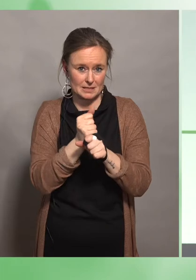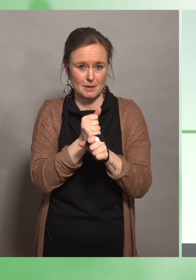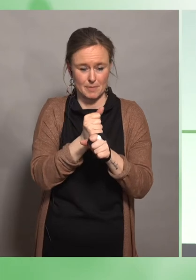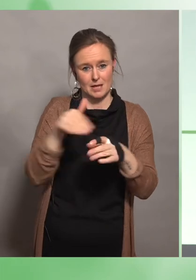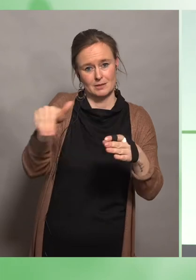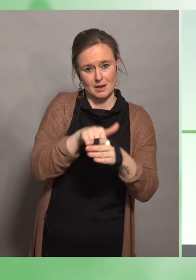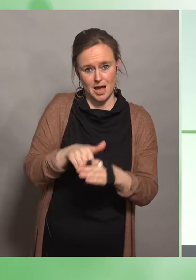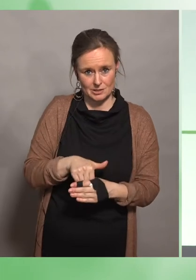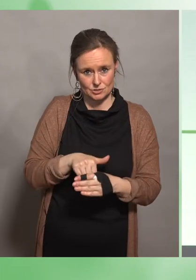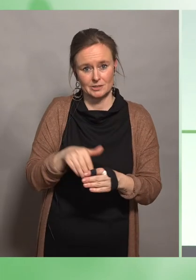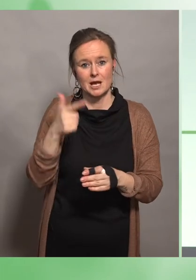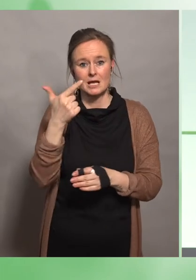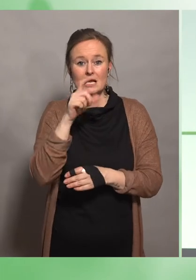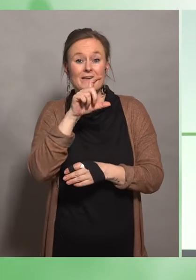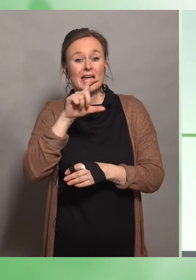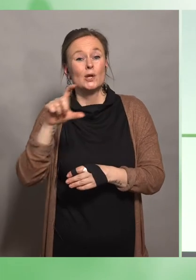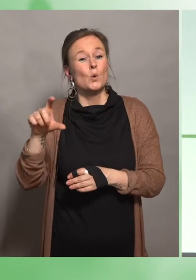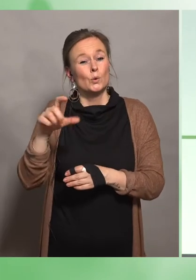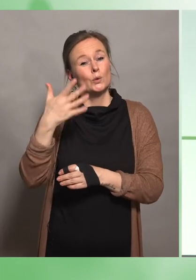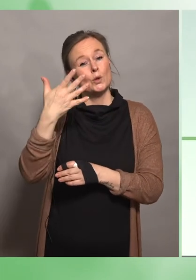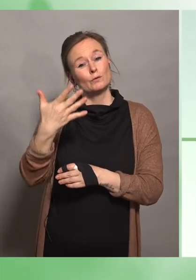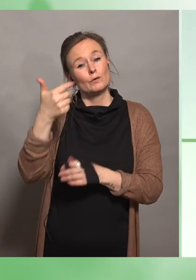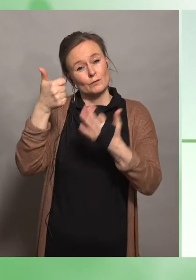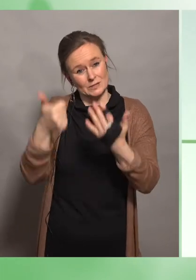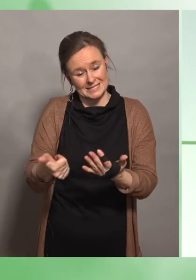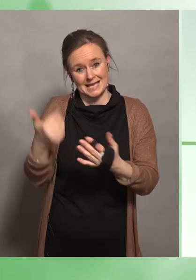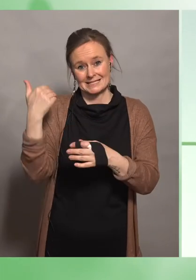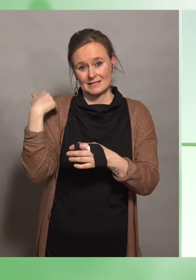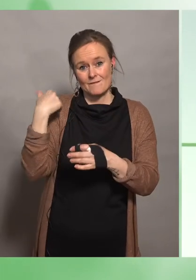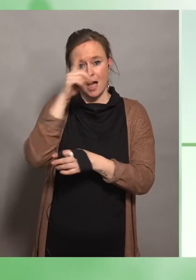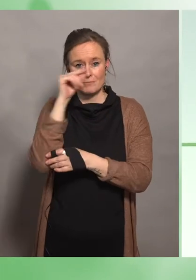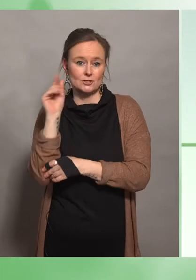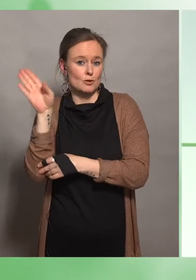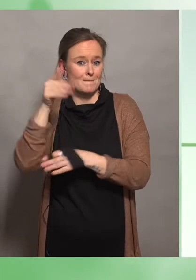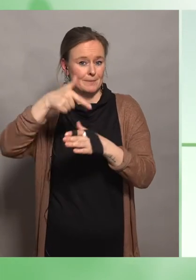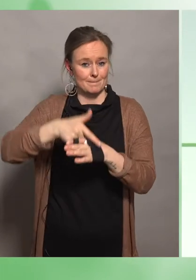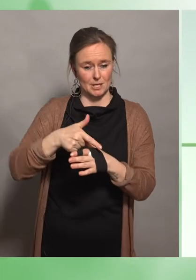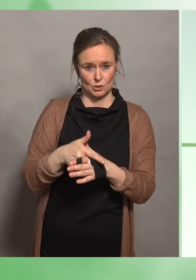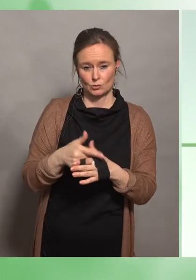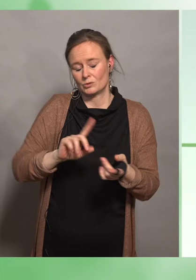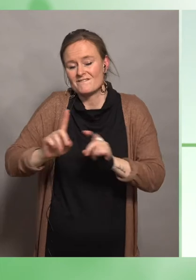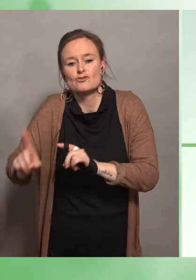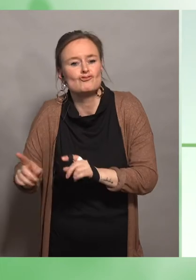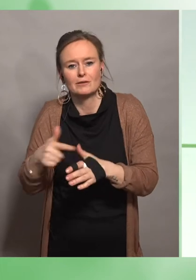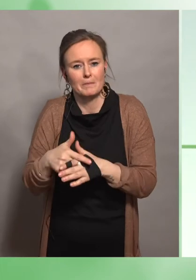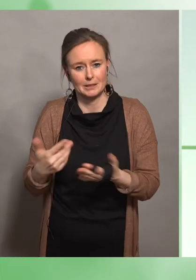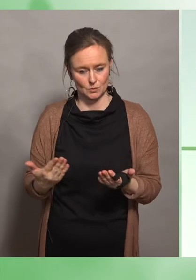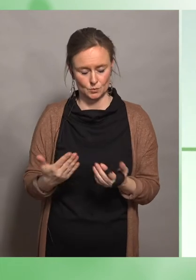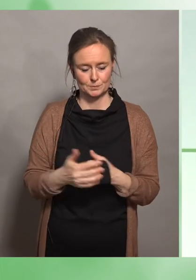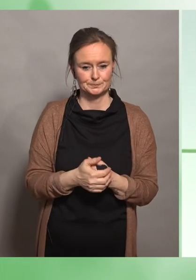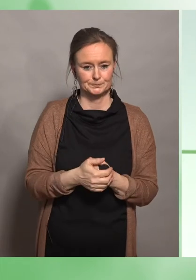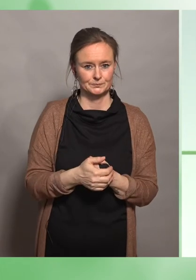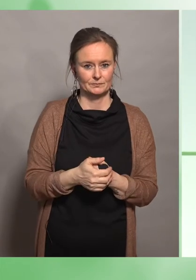davon waren Menschen mit einer Behinderung oder mit unterschiedlichen Behinderungen.